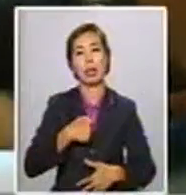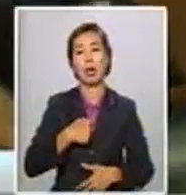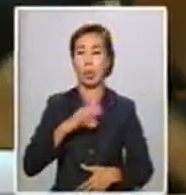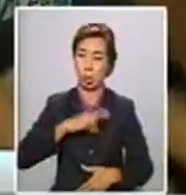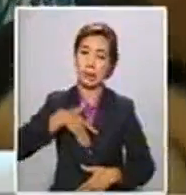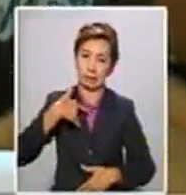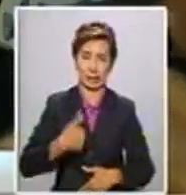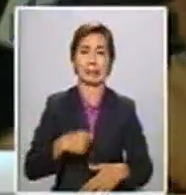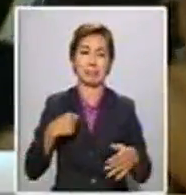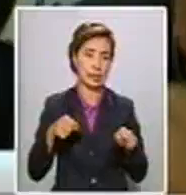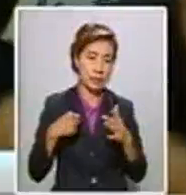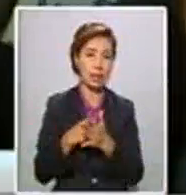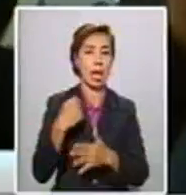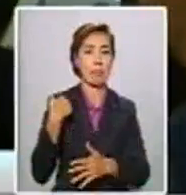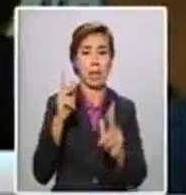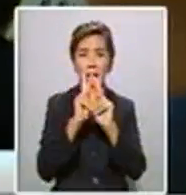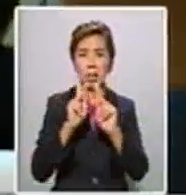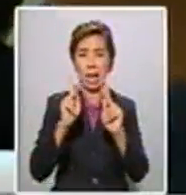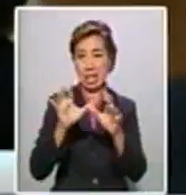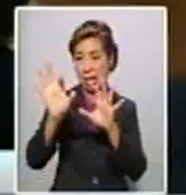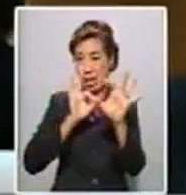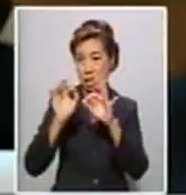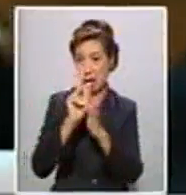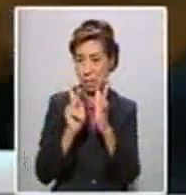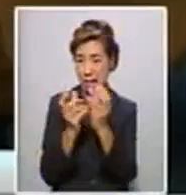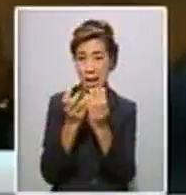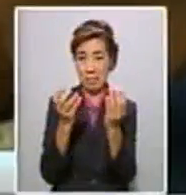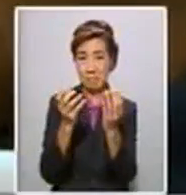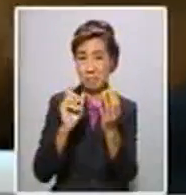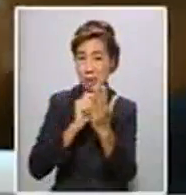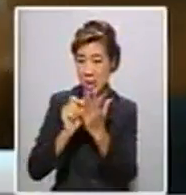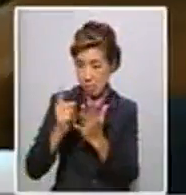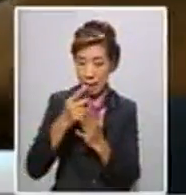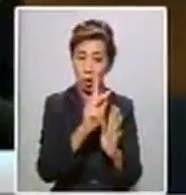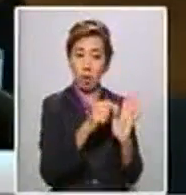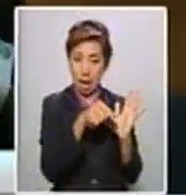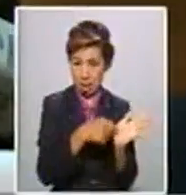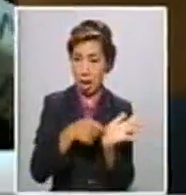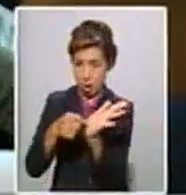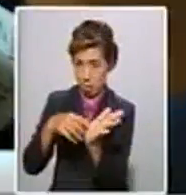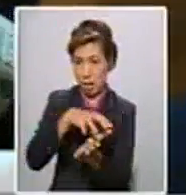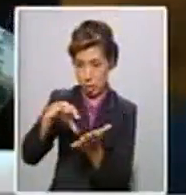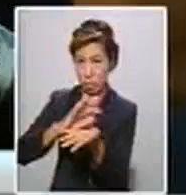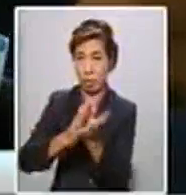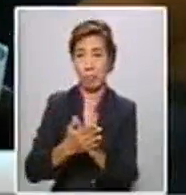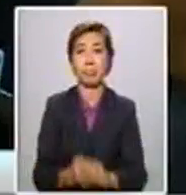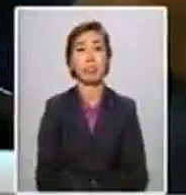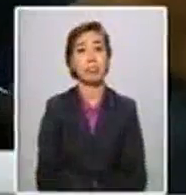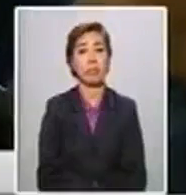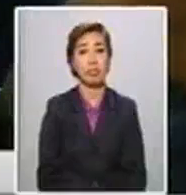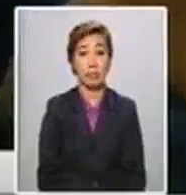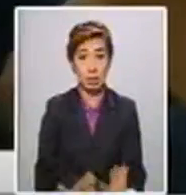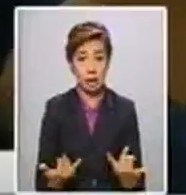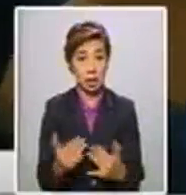ว่ากรรมการร่างรัฐธรรมนูญชุดใหม่ควรจะนำร่างฉบับนี้ไปเป็นร่างต้นแบบด้วย อย่าลืมว่ากระบวนการทั้งหลาย